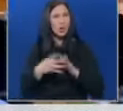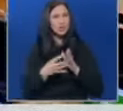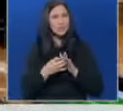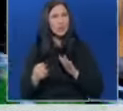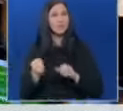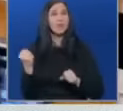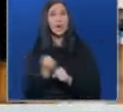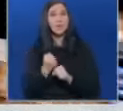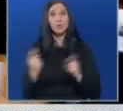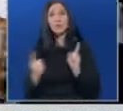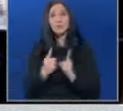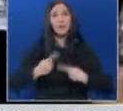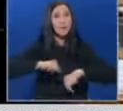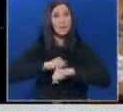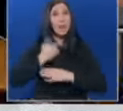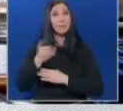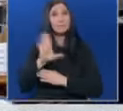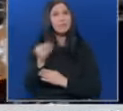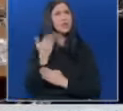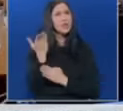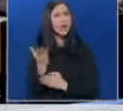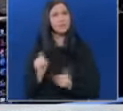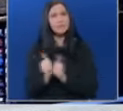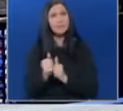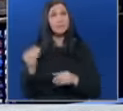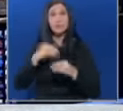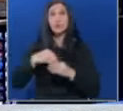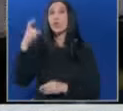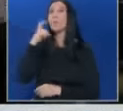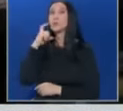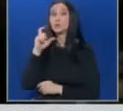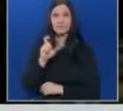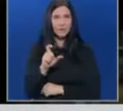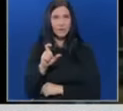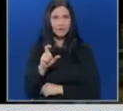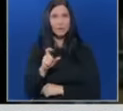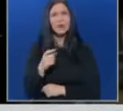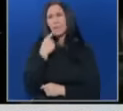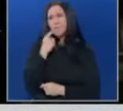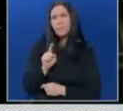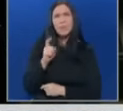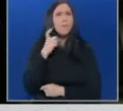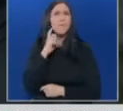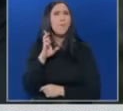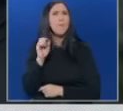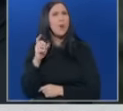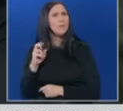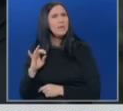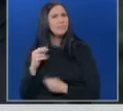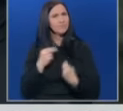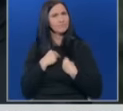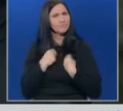на оперативка в кабинета му пред всички негови заместници, включително и Борислав Сарафов. Ей да го, Боби, как